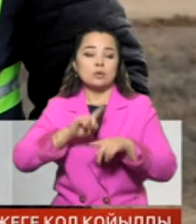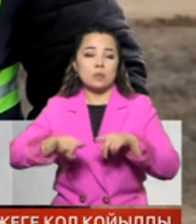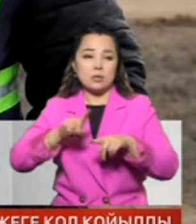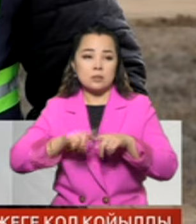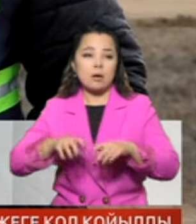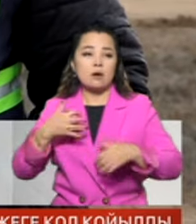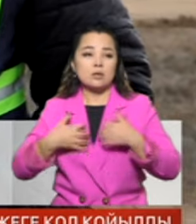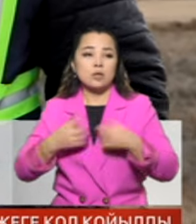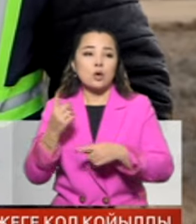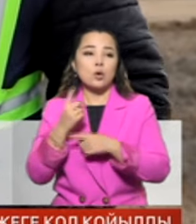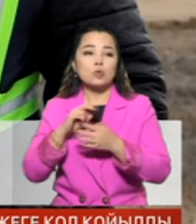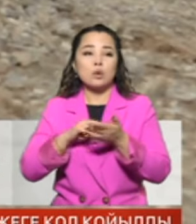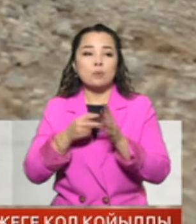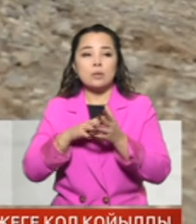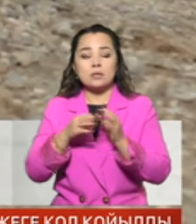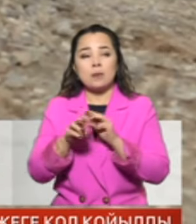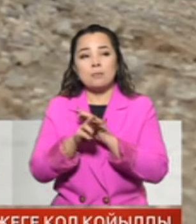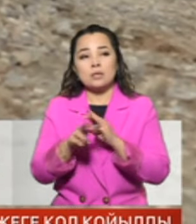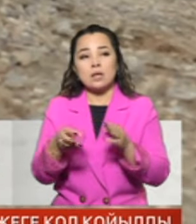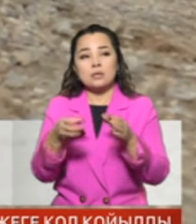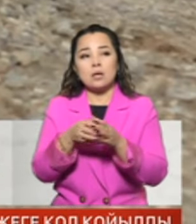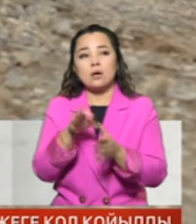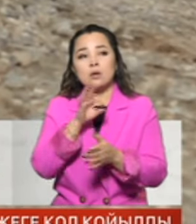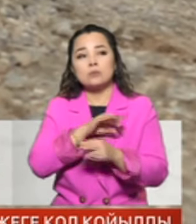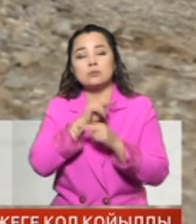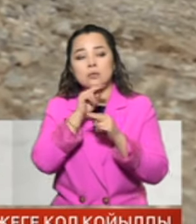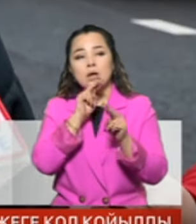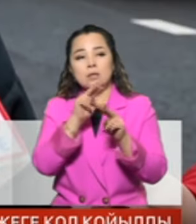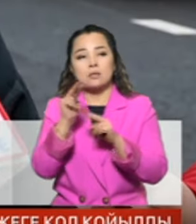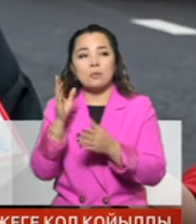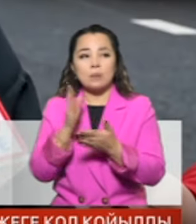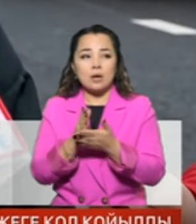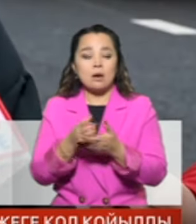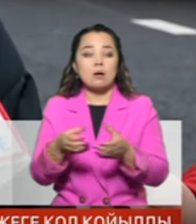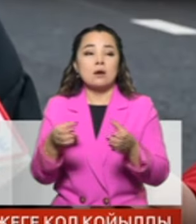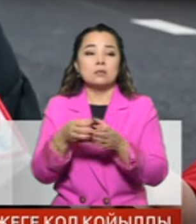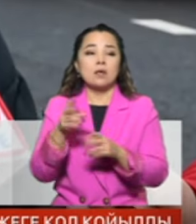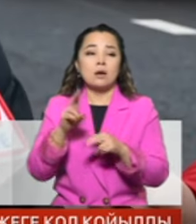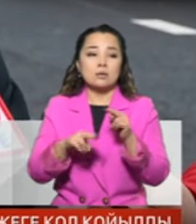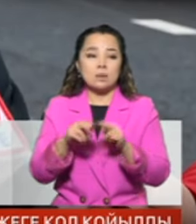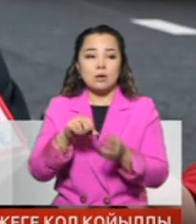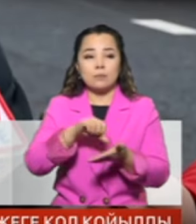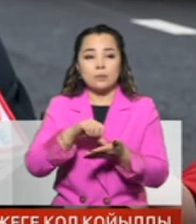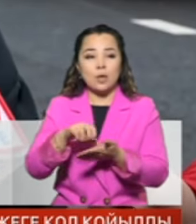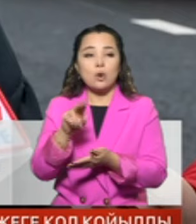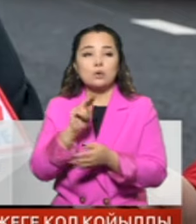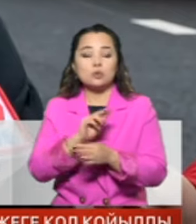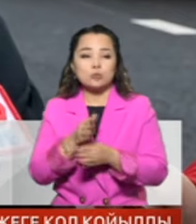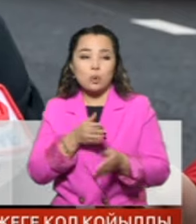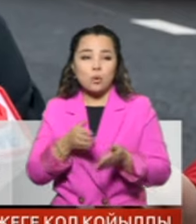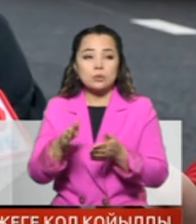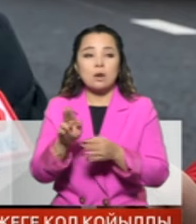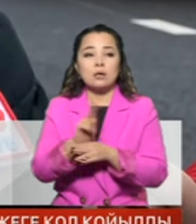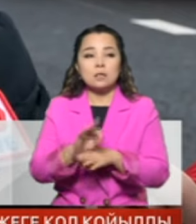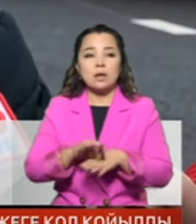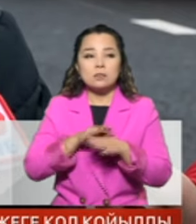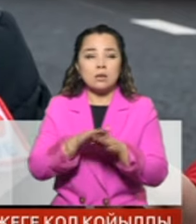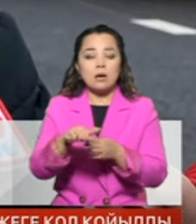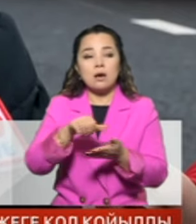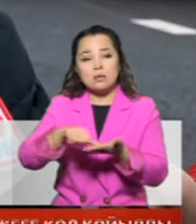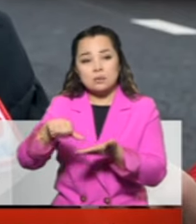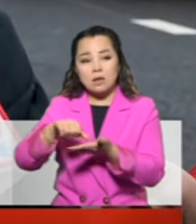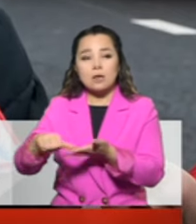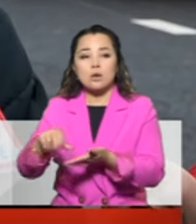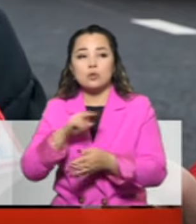Жұртшылық асыға күткен жобаны сала министрлігі одай назарында ұстап отыр. Мердігер компаниялар жолды абаттандыру, асфальт төсеу жұмыстары сияқты